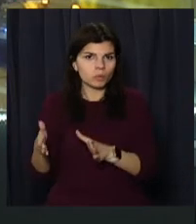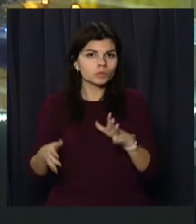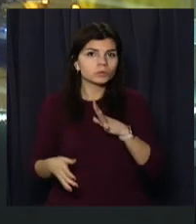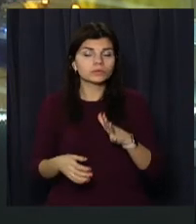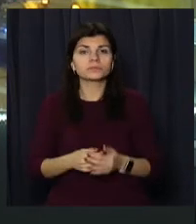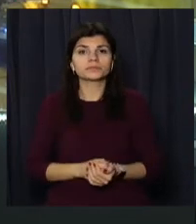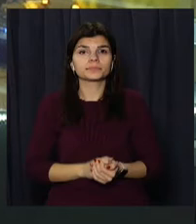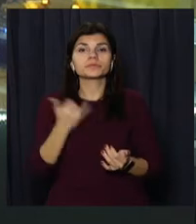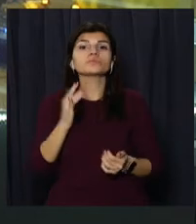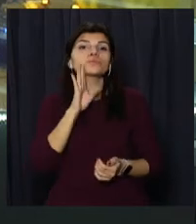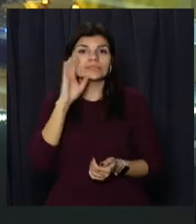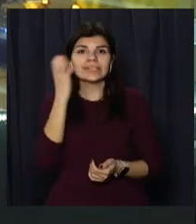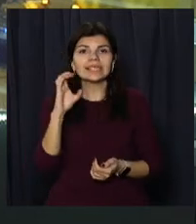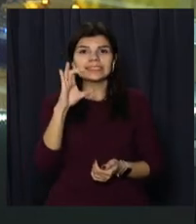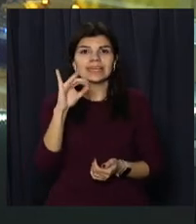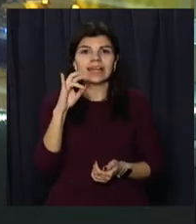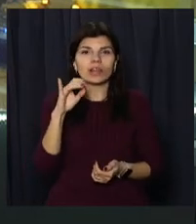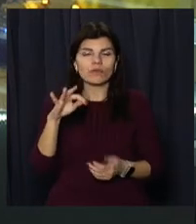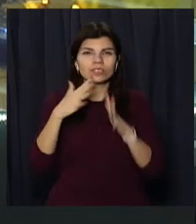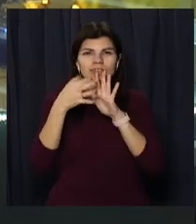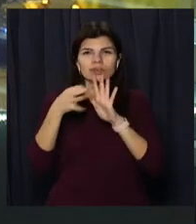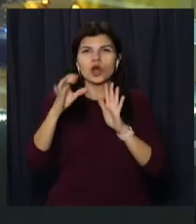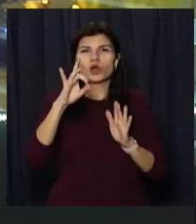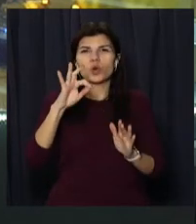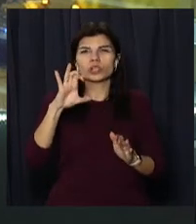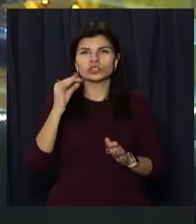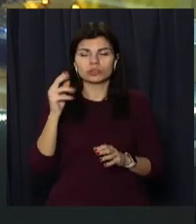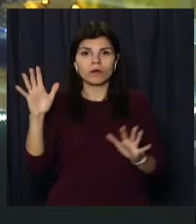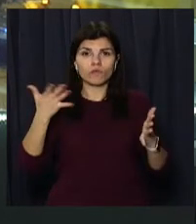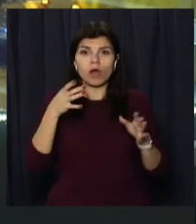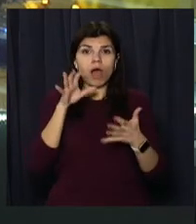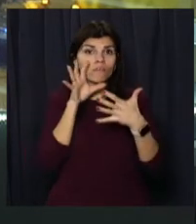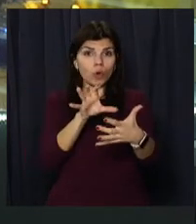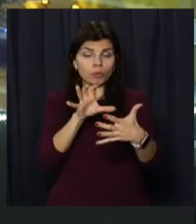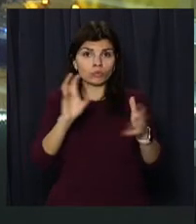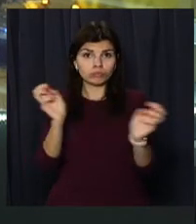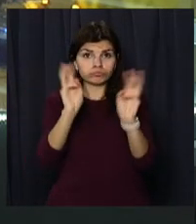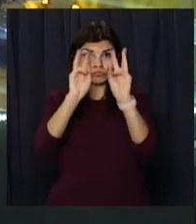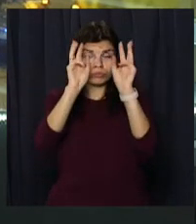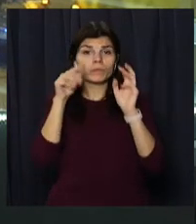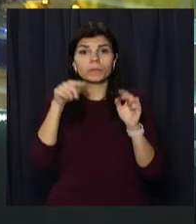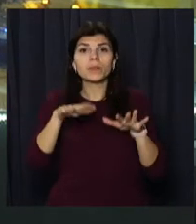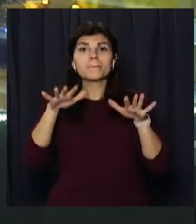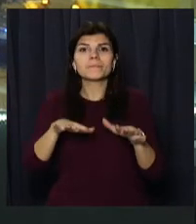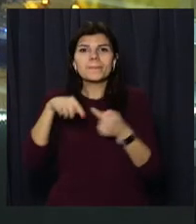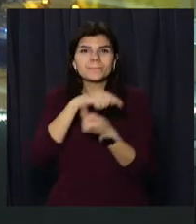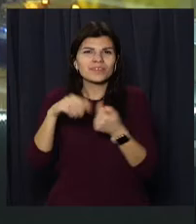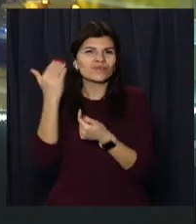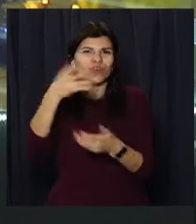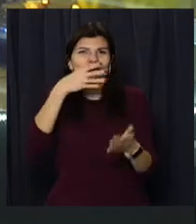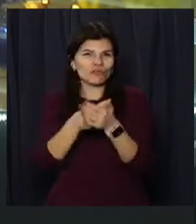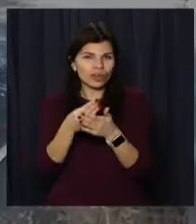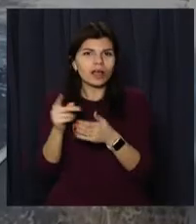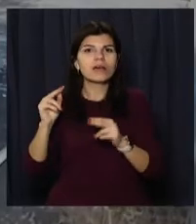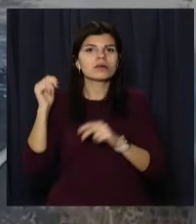Сьогодні вранці у Синельниківському районі поблизу селища Росіжки загорівся автобус. Він належав одному з місцевих підприємств та